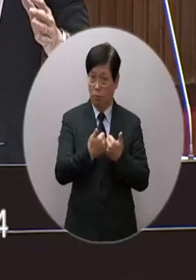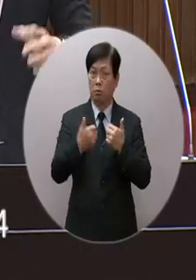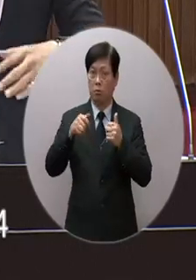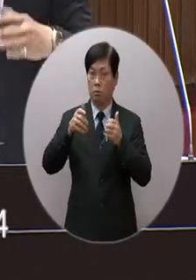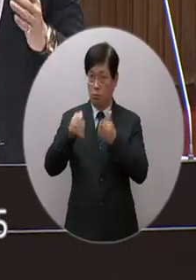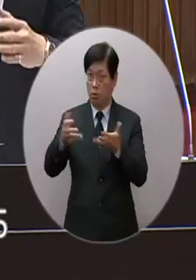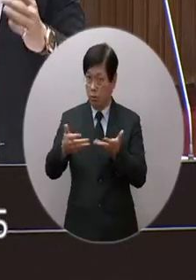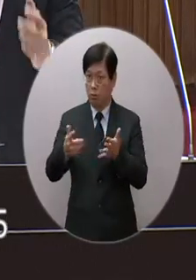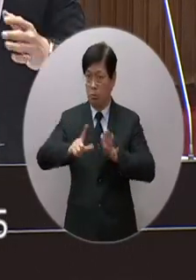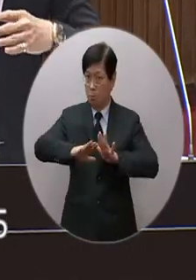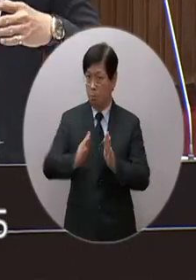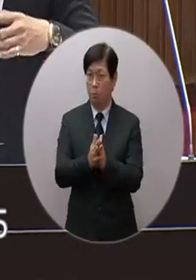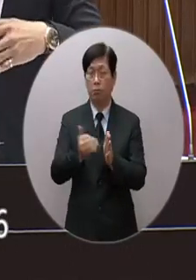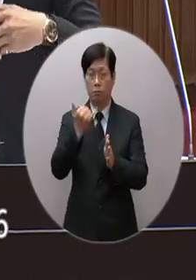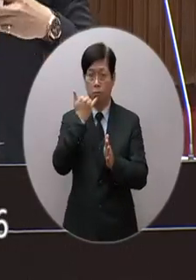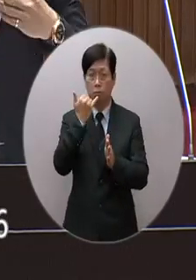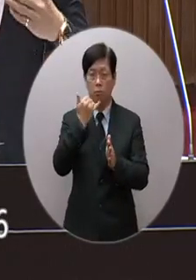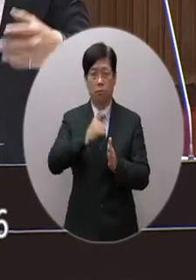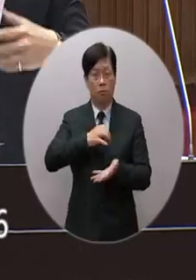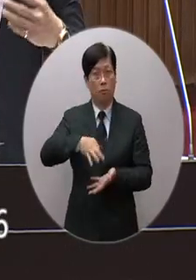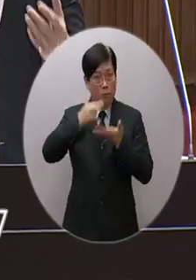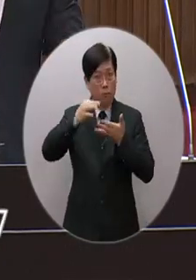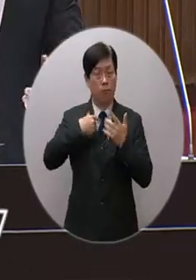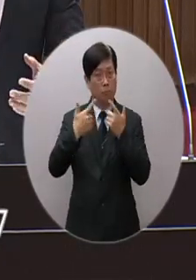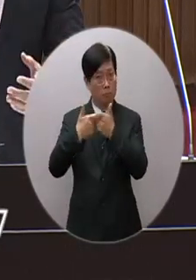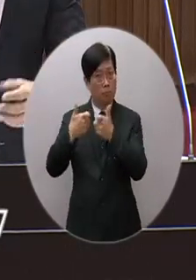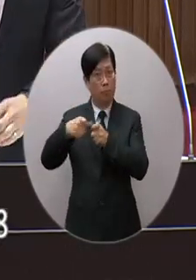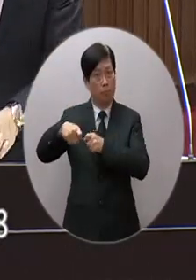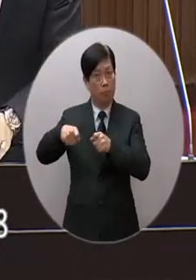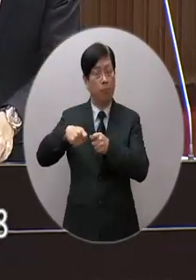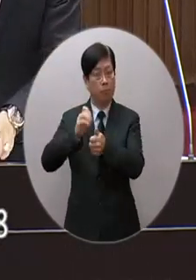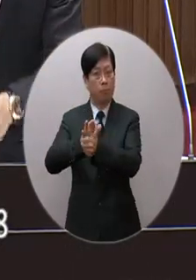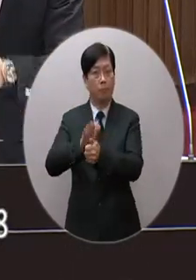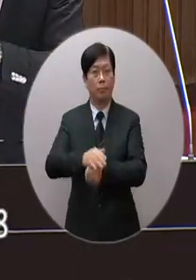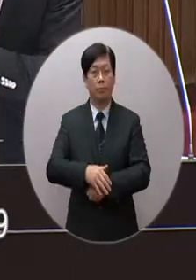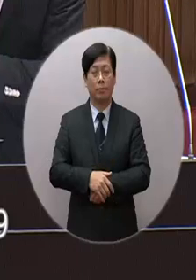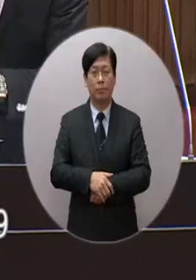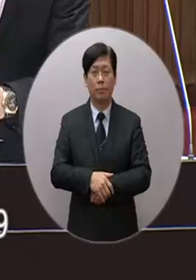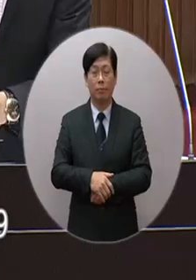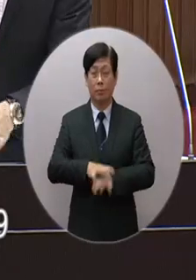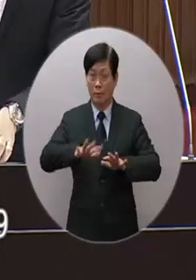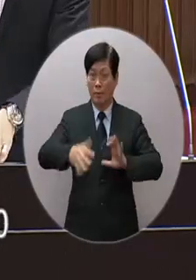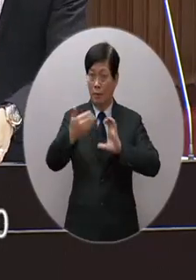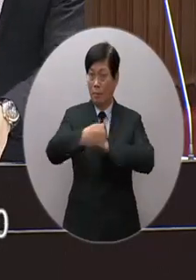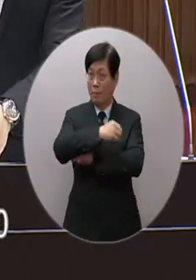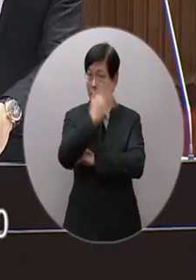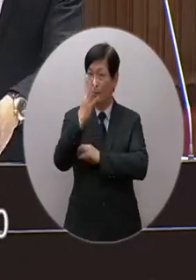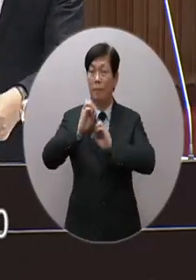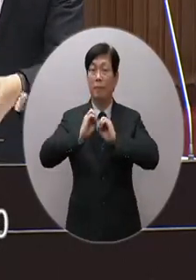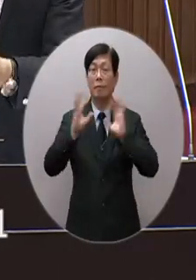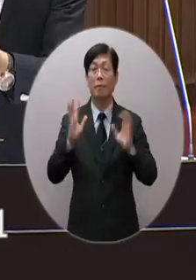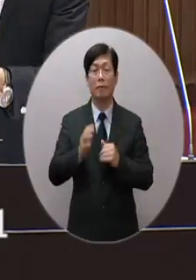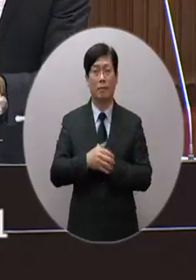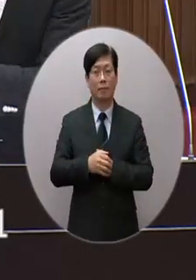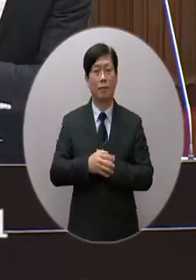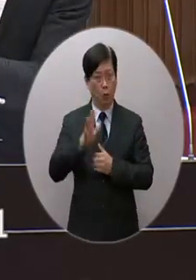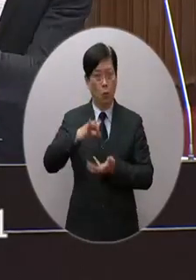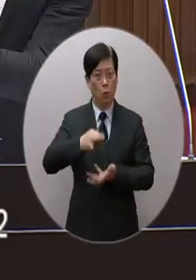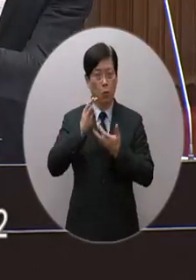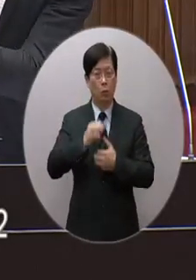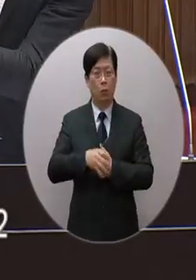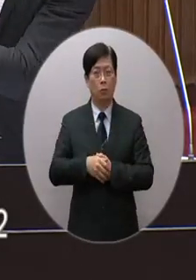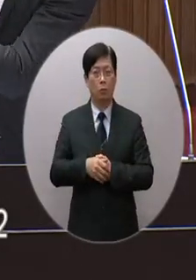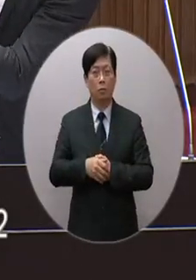事情，在最短时间怎么提出相关的一些作为出来。那今天的媒体，我看到林主委有特别提